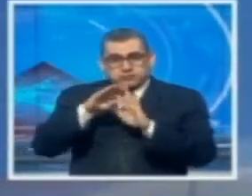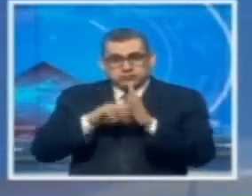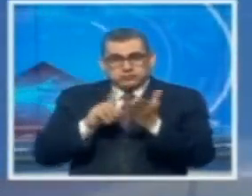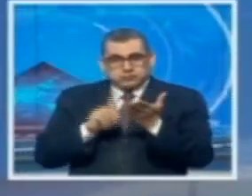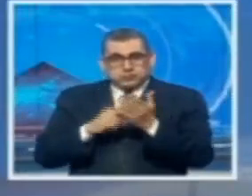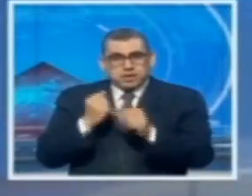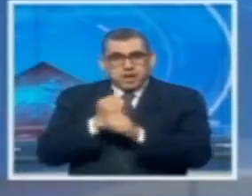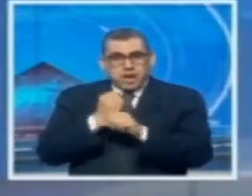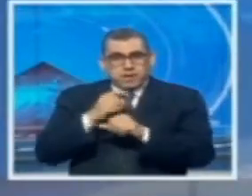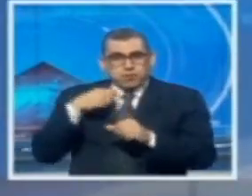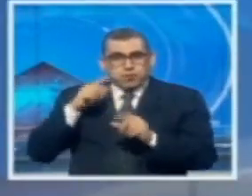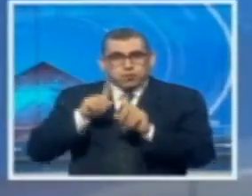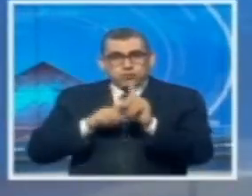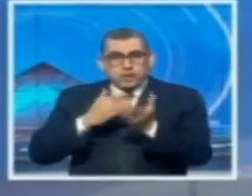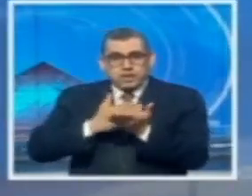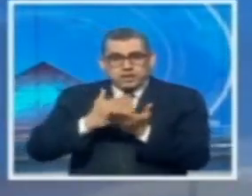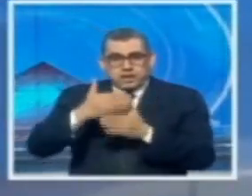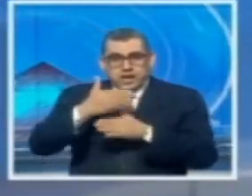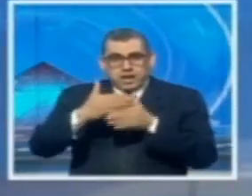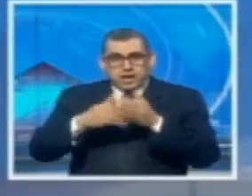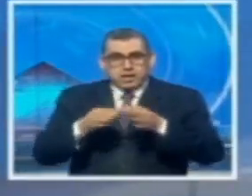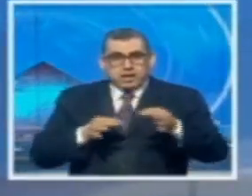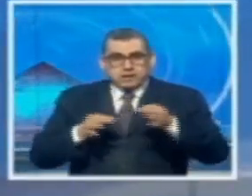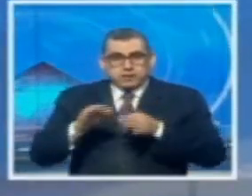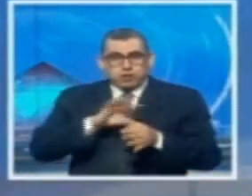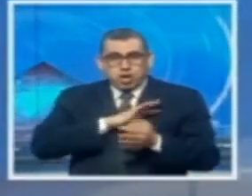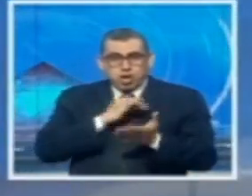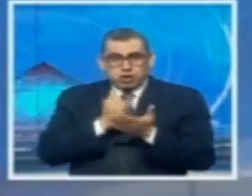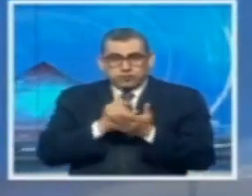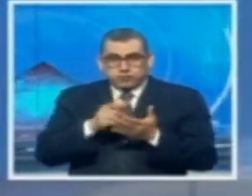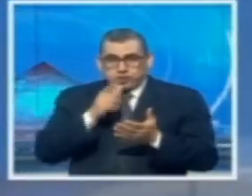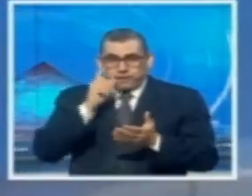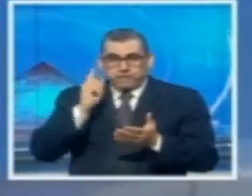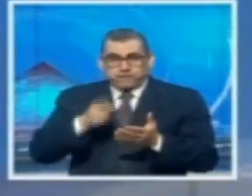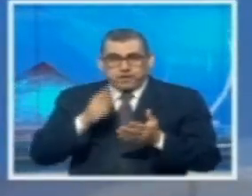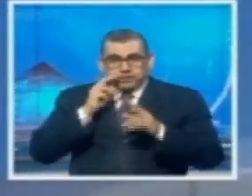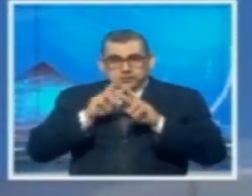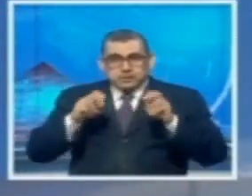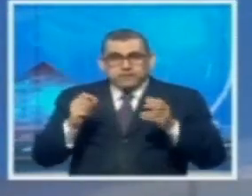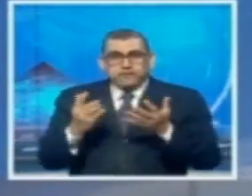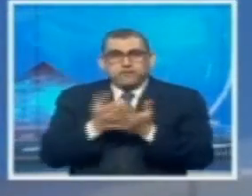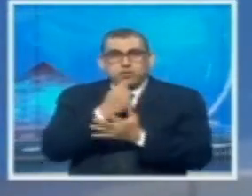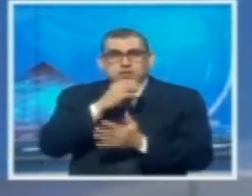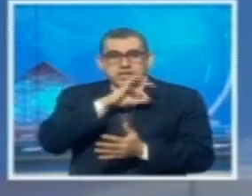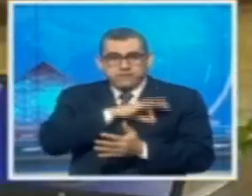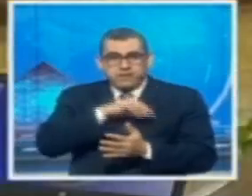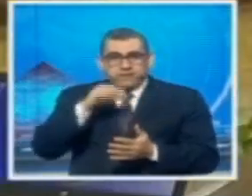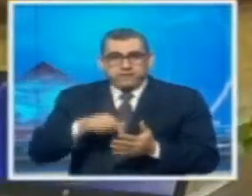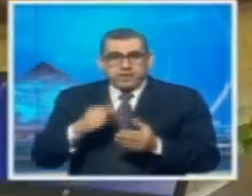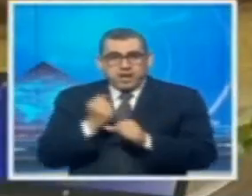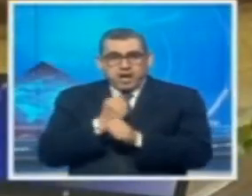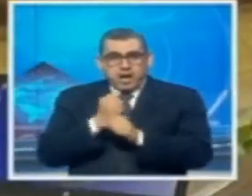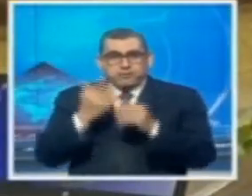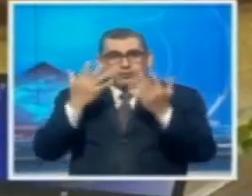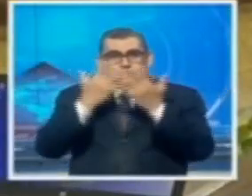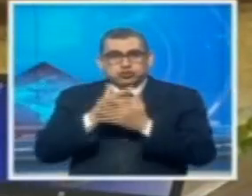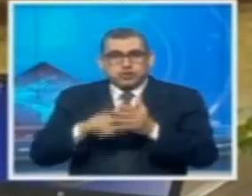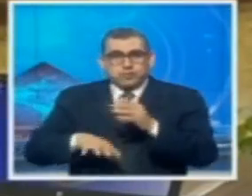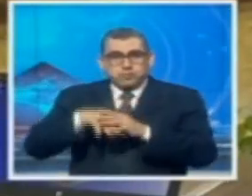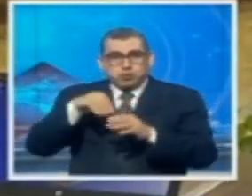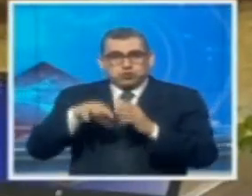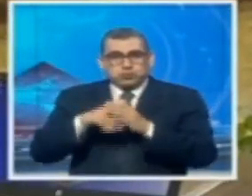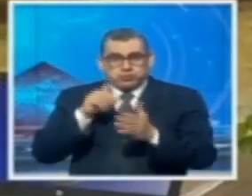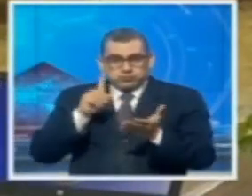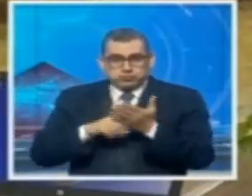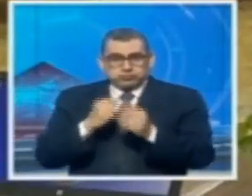من وزارة الإسكان والهيئة الهندسية للقوات المسلحة لبحث فرص الاستفادة من إمكانات الشركة في المشروعات